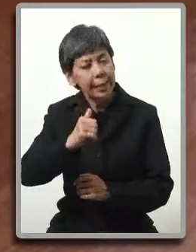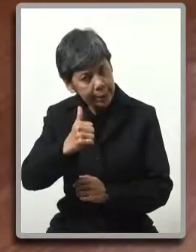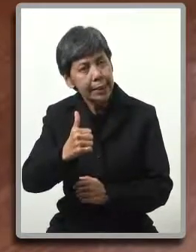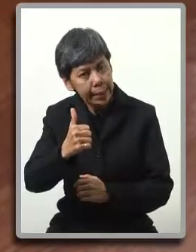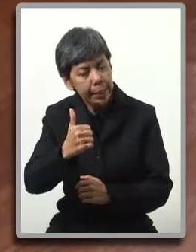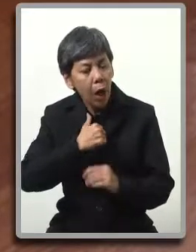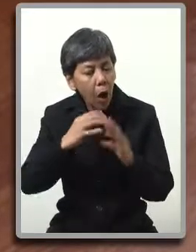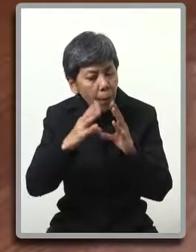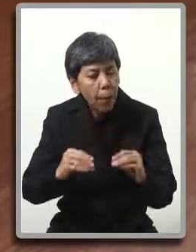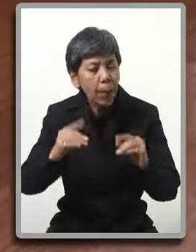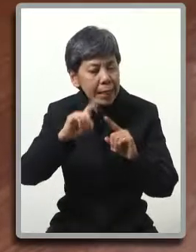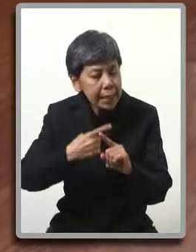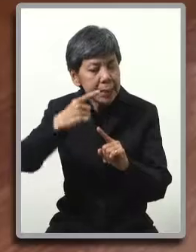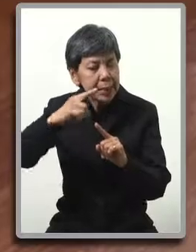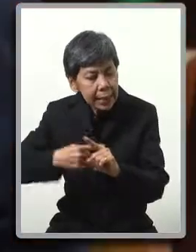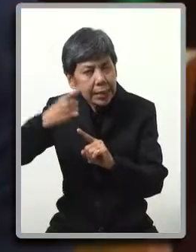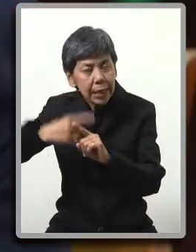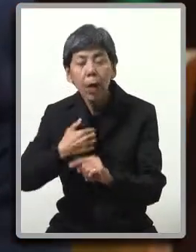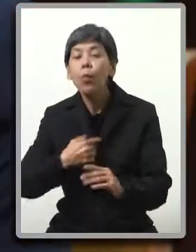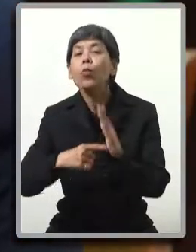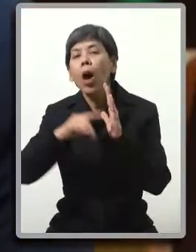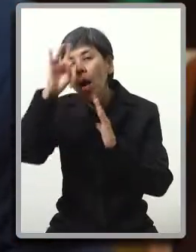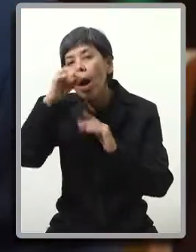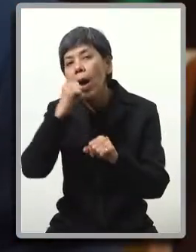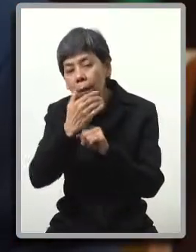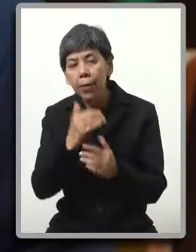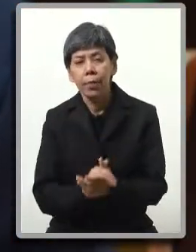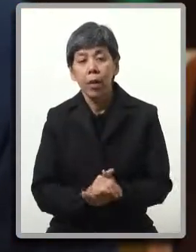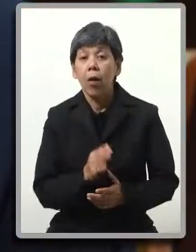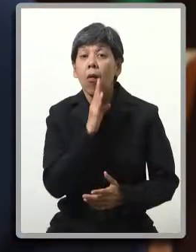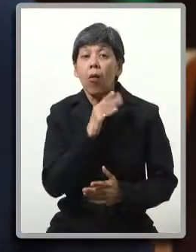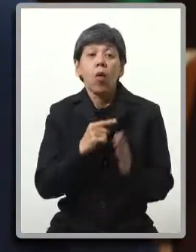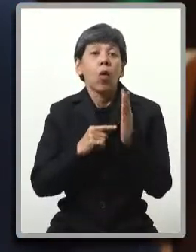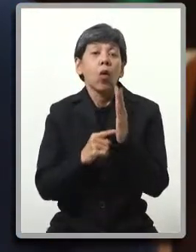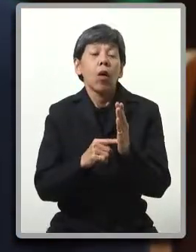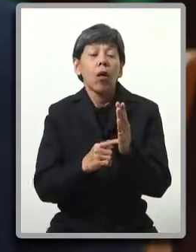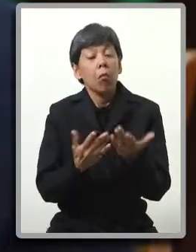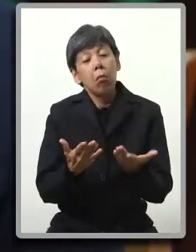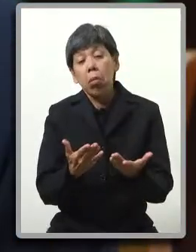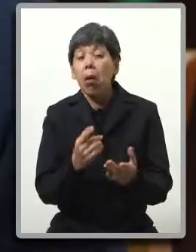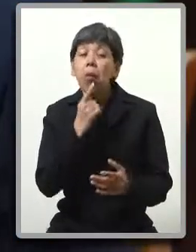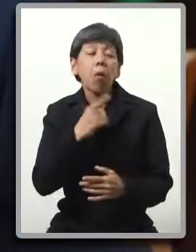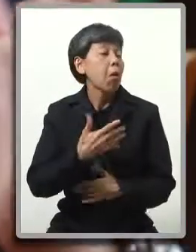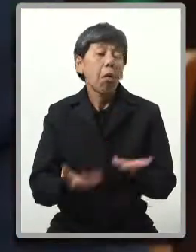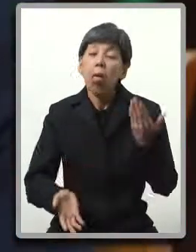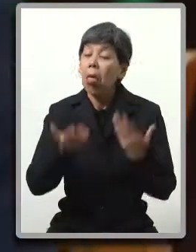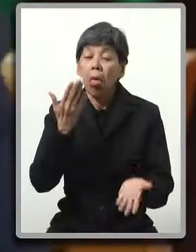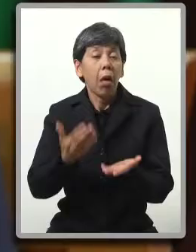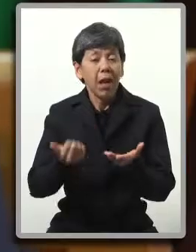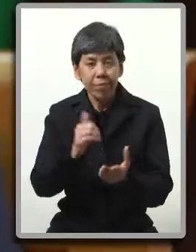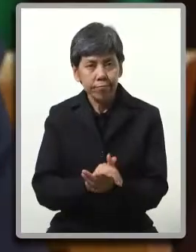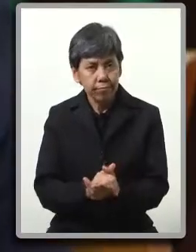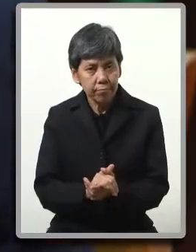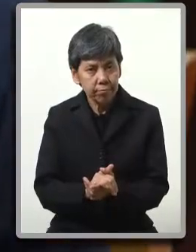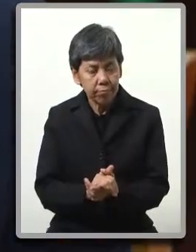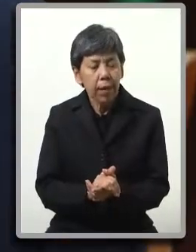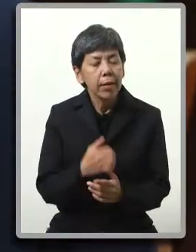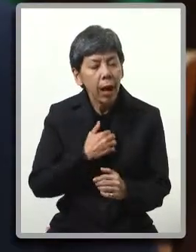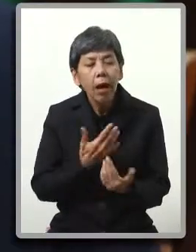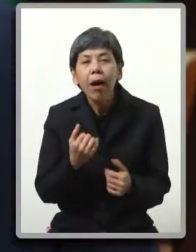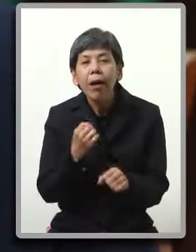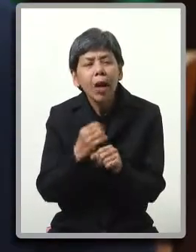8ดีขึ้นแล้วผมมีการประชุมเขาทุกเดือนทำไมผมยกตัวอย่างสาย8ให้ท่านเห็นถ้าผมไปยกตัวอย่างอื่นท่านก็บอกว่ามันก็พูดไปเรื่อยตามทฤษฎี อบ